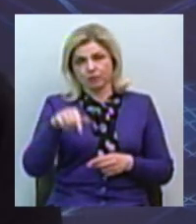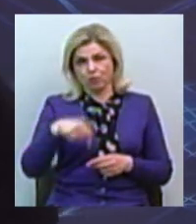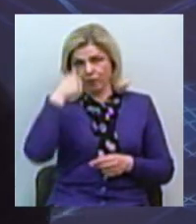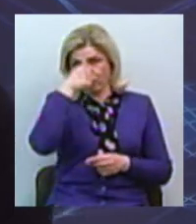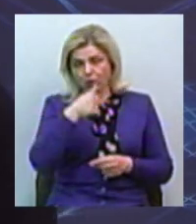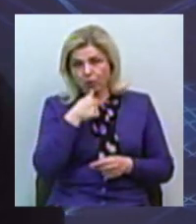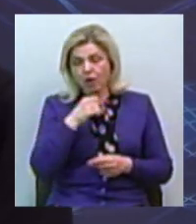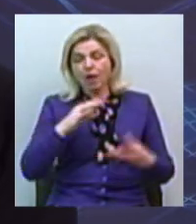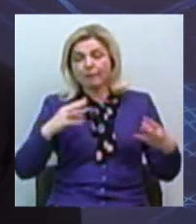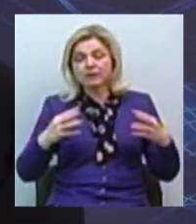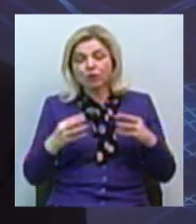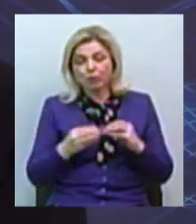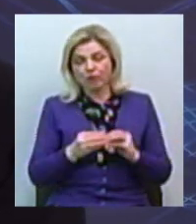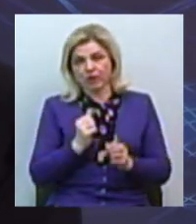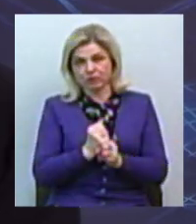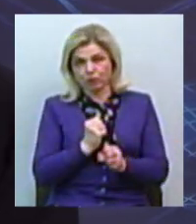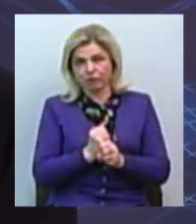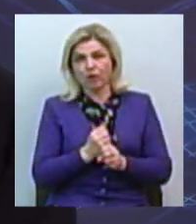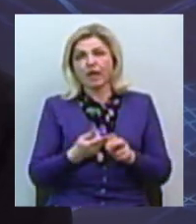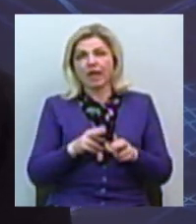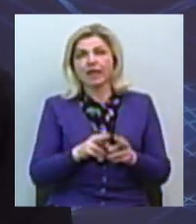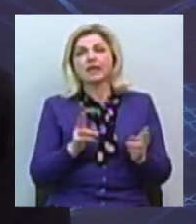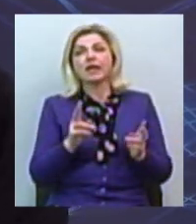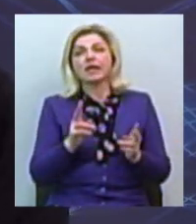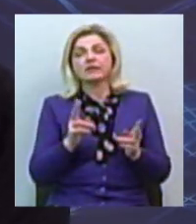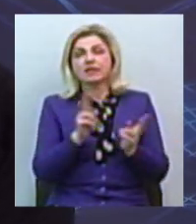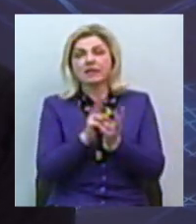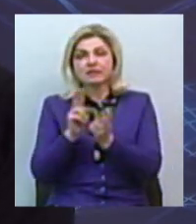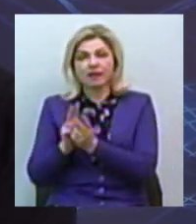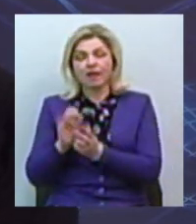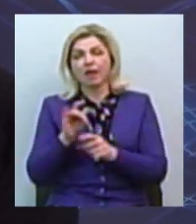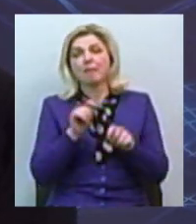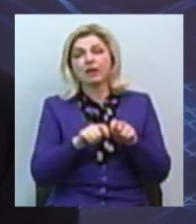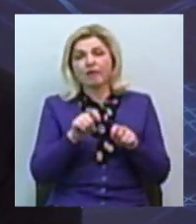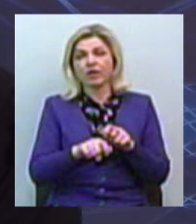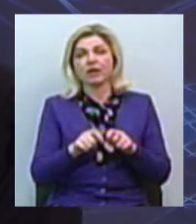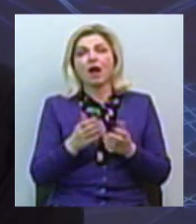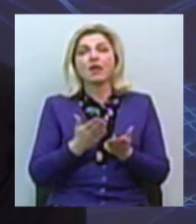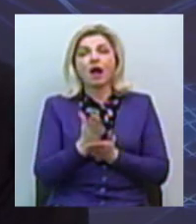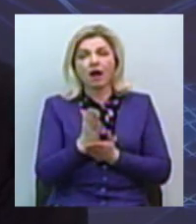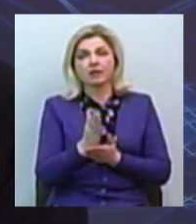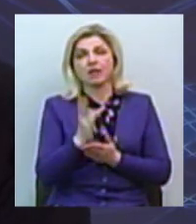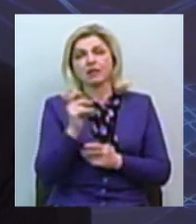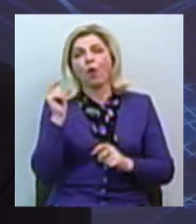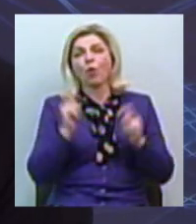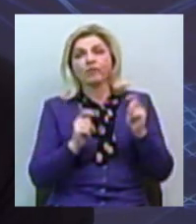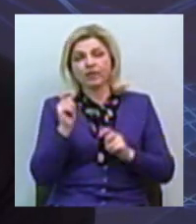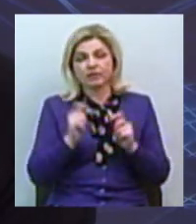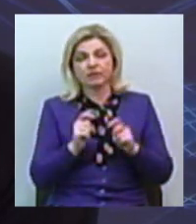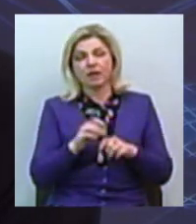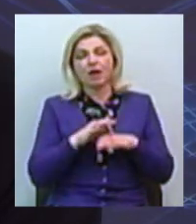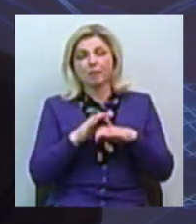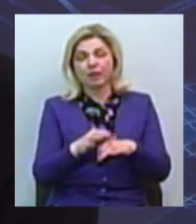І підсумуємо, ми підведемо підсумки цих менторських сесій і перевіримо якість цих проєктів на конференції Київ Tech Hub,